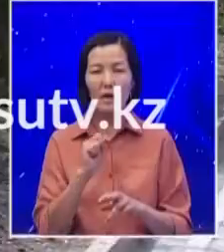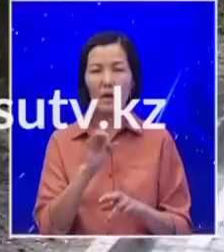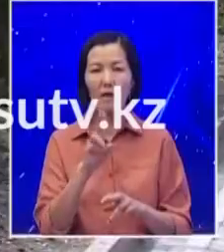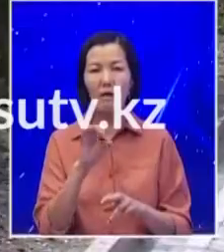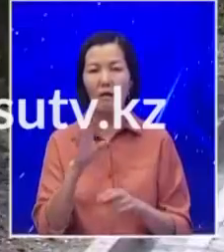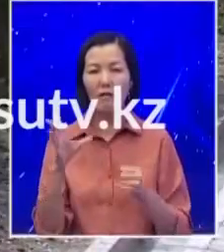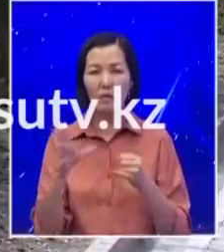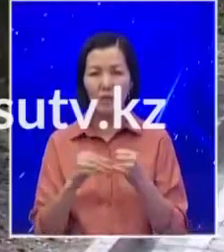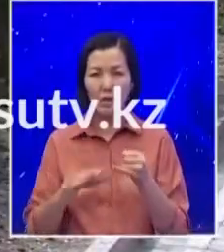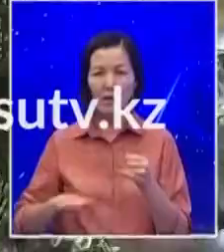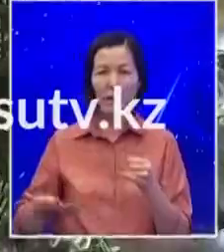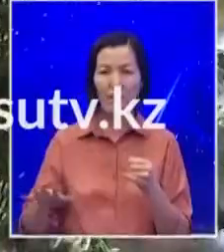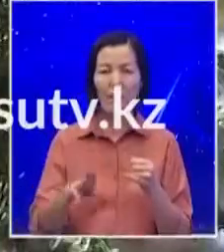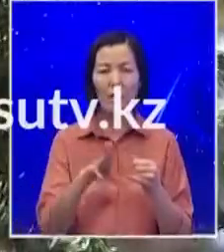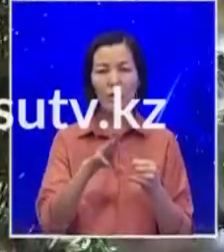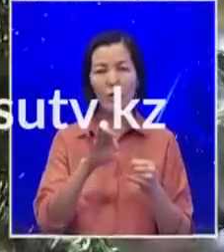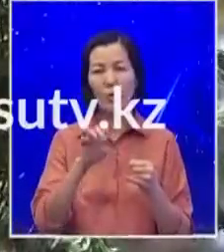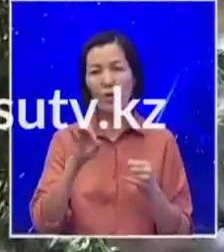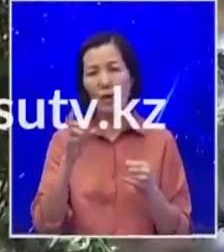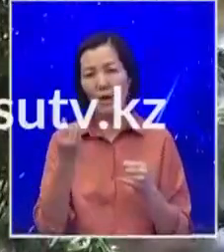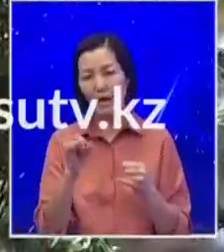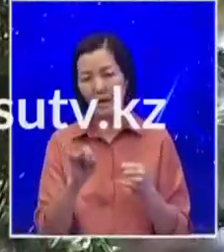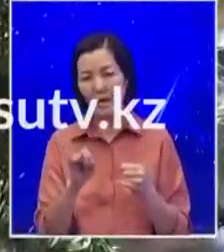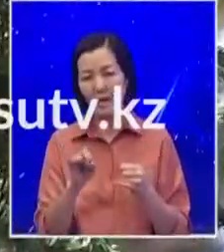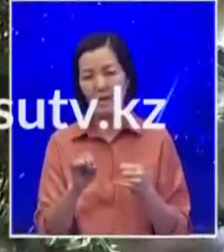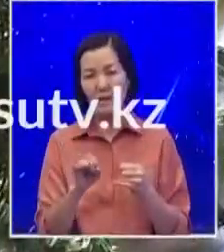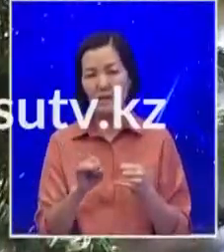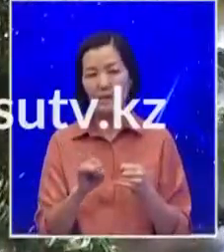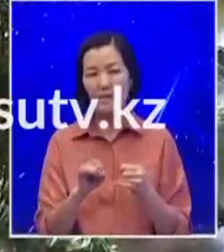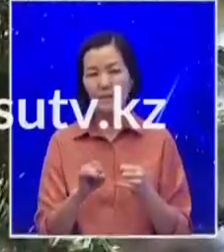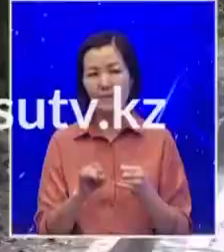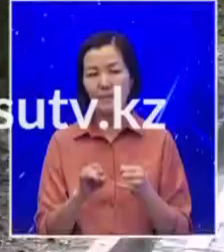маңайы, Торғай жақтары, сонымен бірге мына